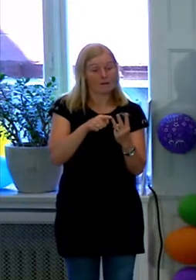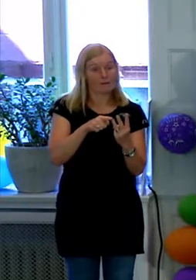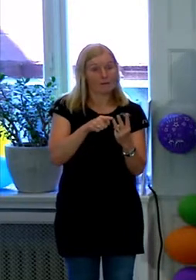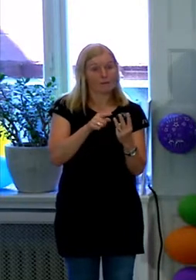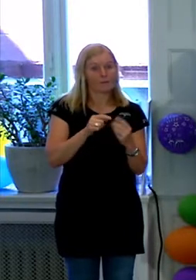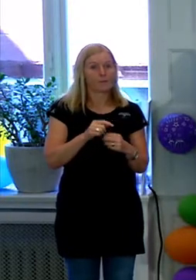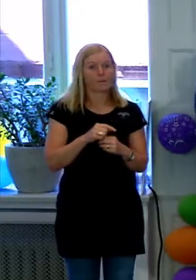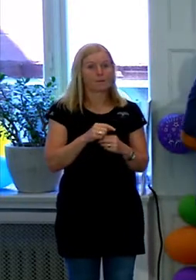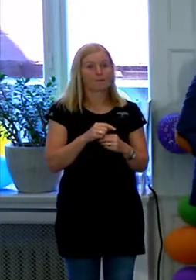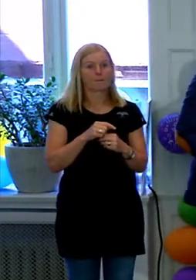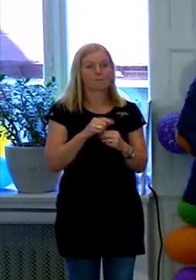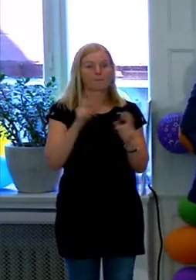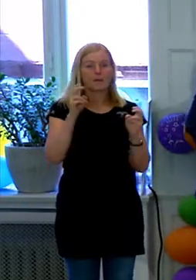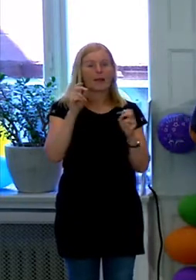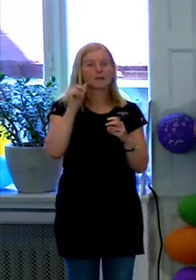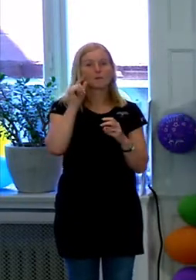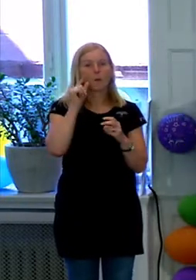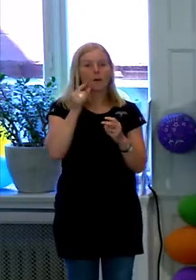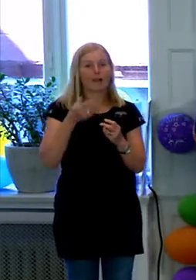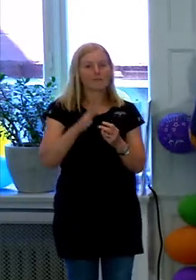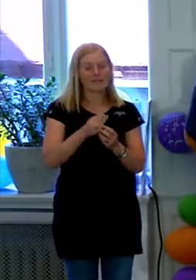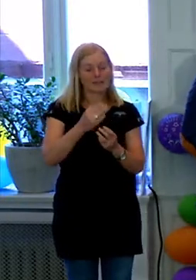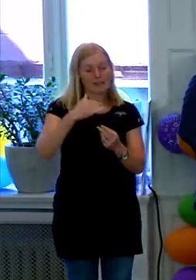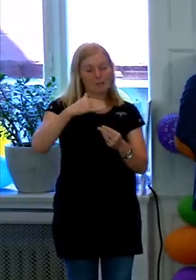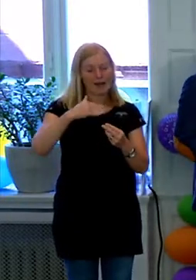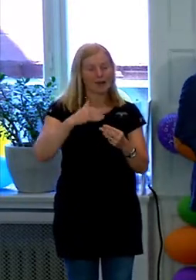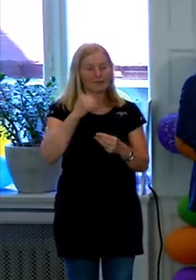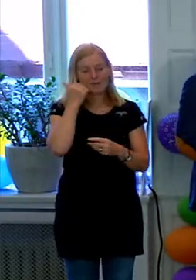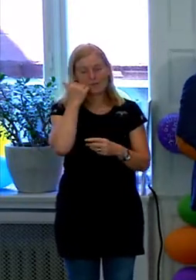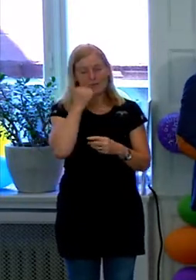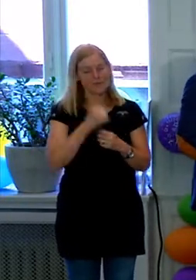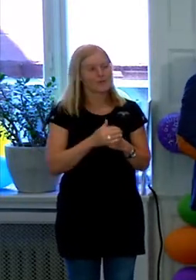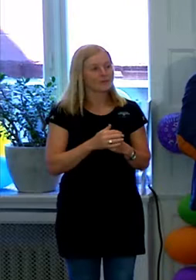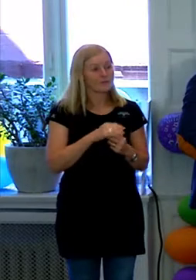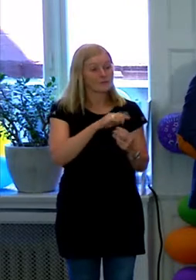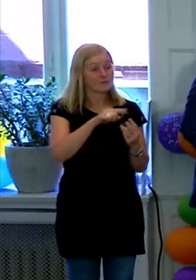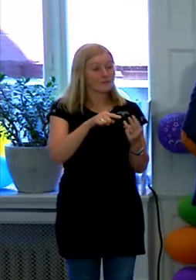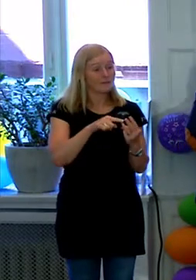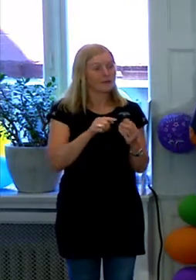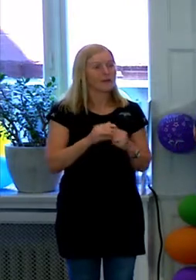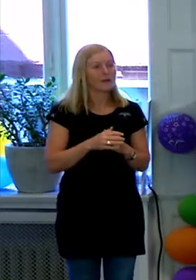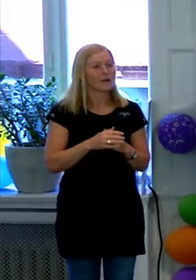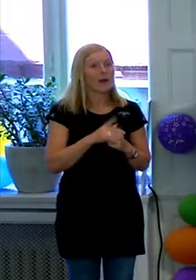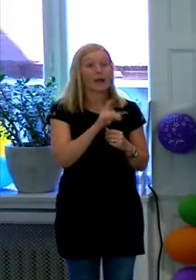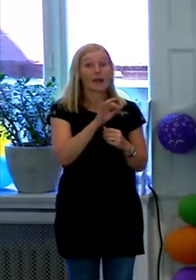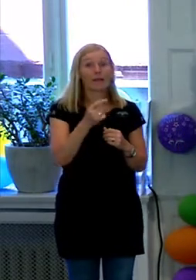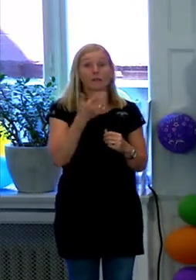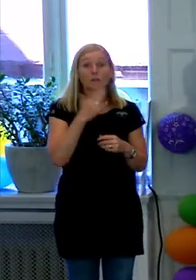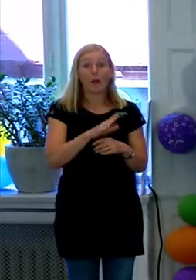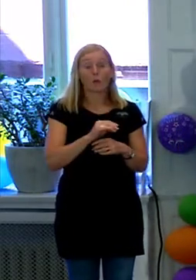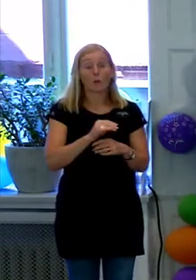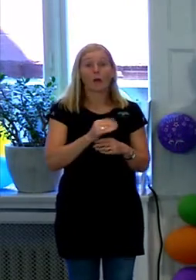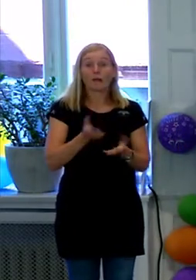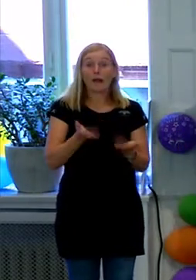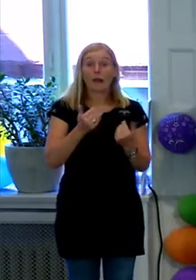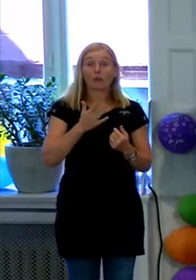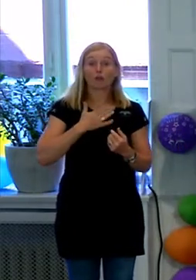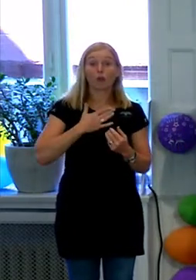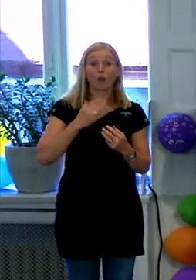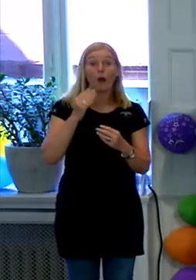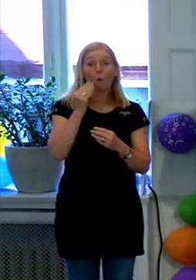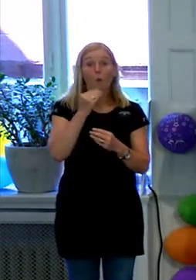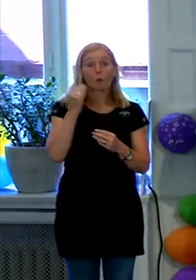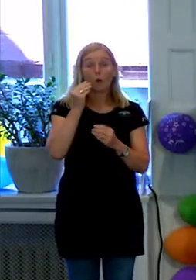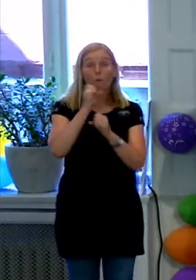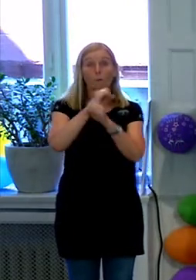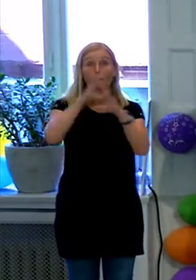kanske man ska säga. Fågelfisk eller mittemellan, det var bra. Lennart? Nej, men jag är väl inte helt överraskad heller. Och det är ju alltid lätt att tycka och önska. Och det gör vi ju inför jul